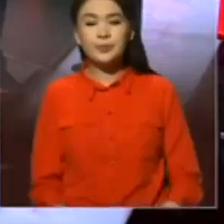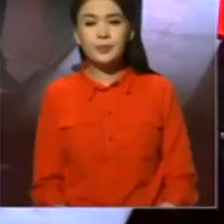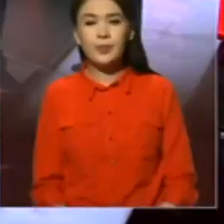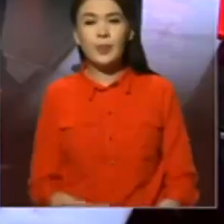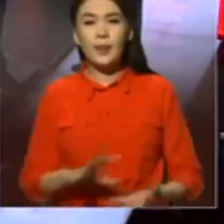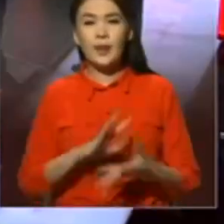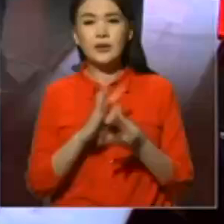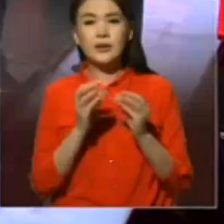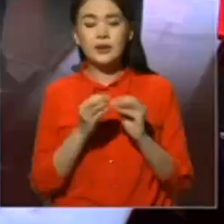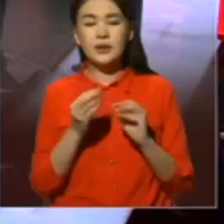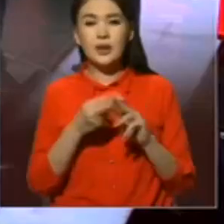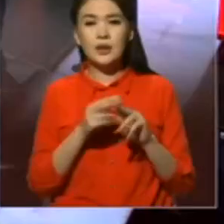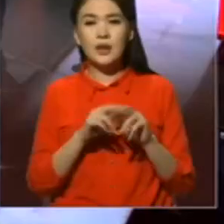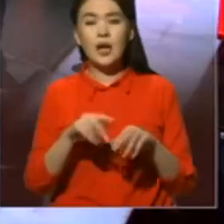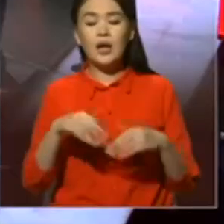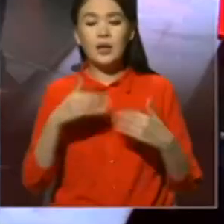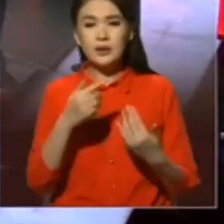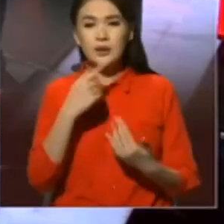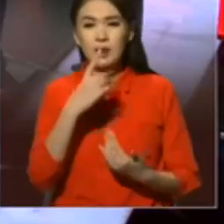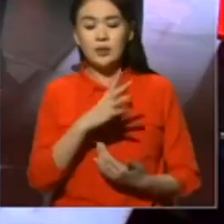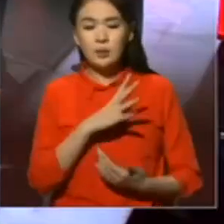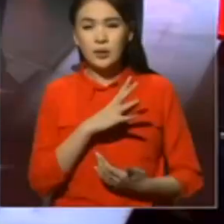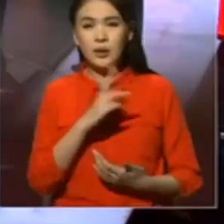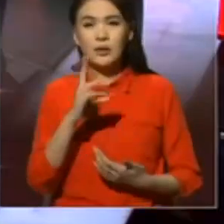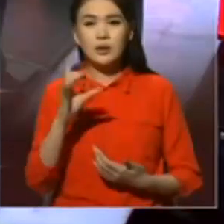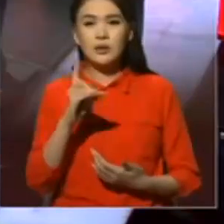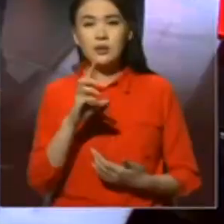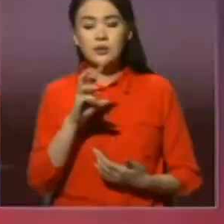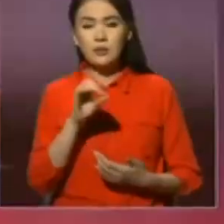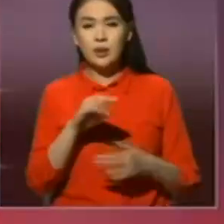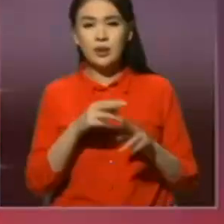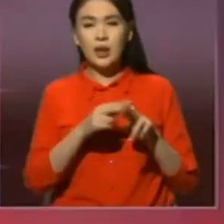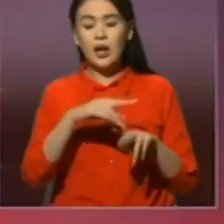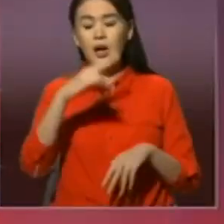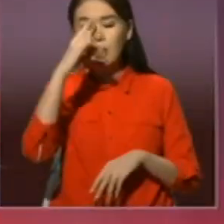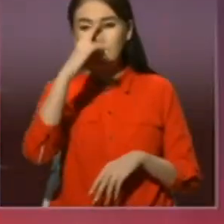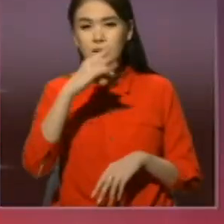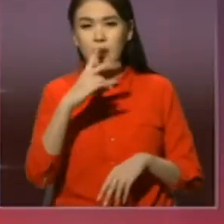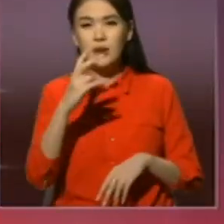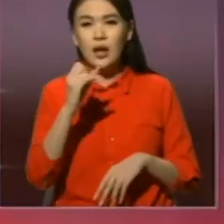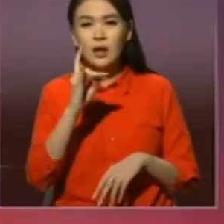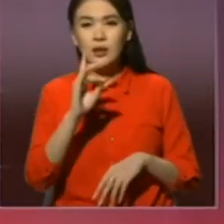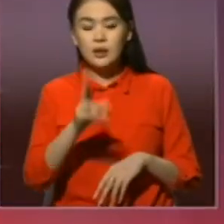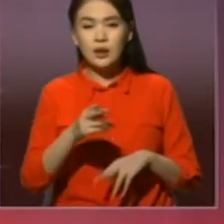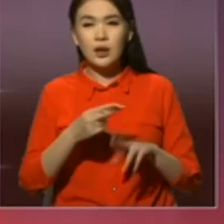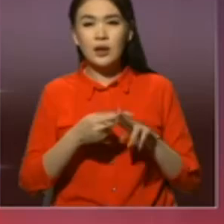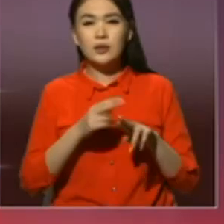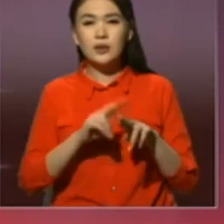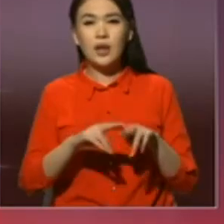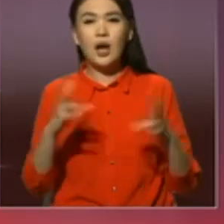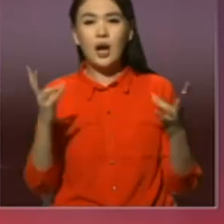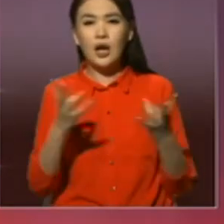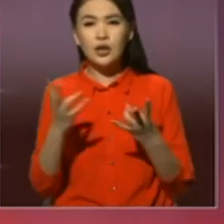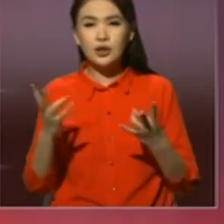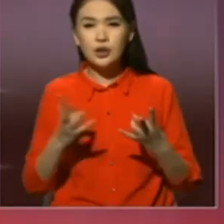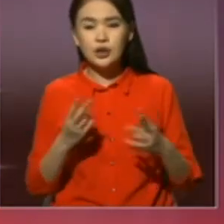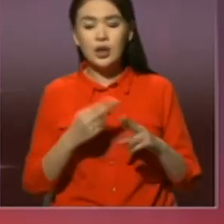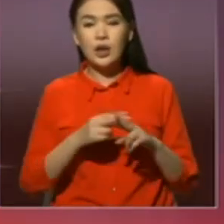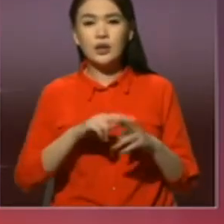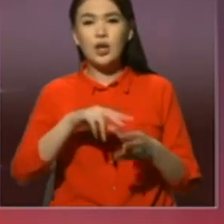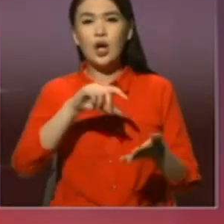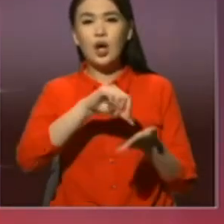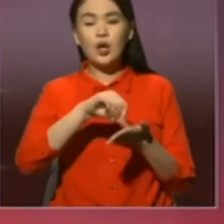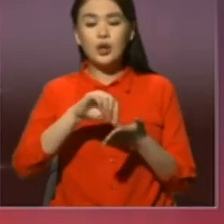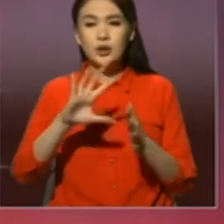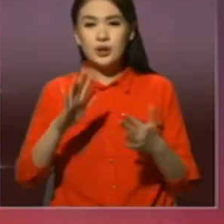Негізі енді қызмет мәселесін айттыңыз ғой. Қызмет Қазақстанды нарыққа қажетті қызметкер болып келетін